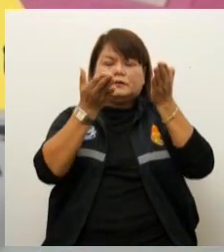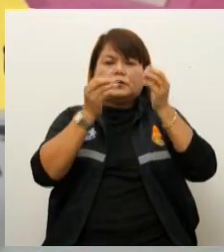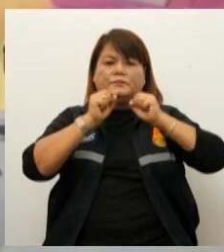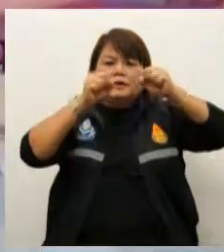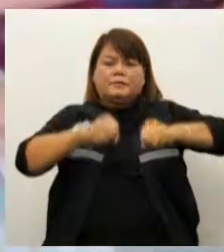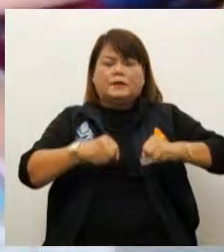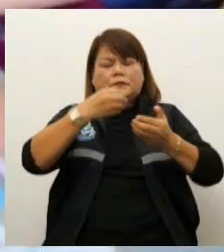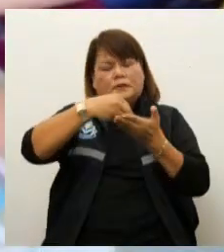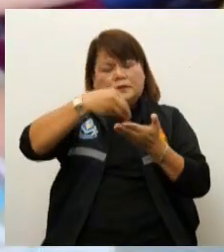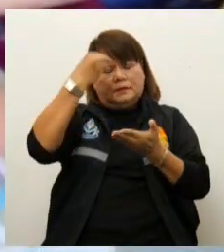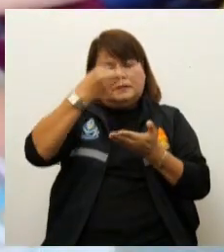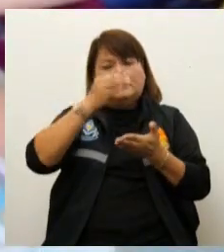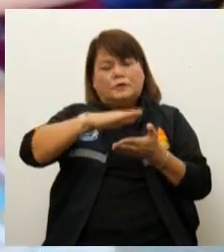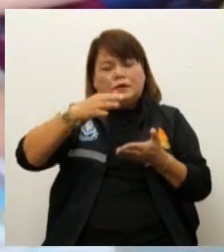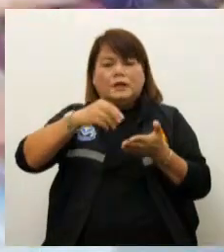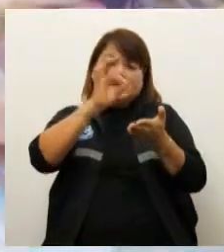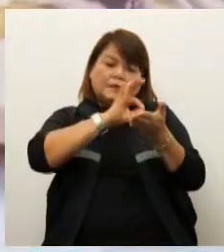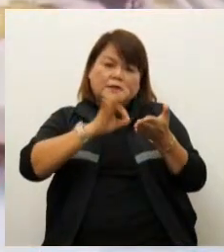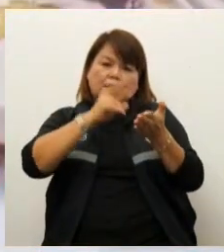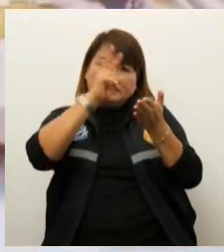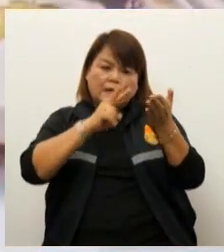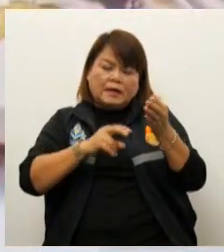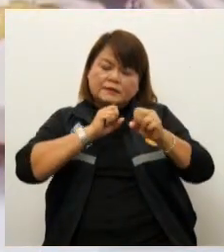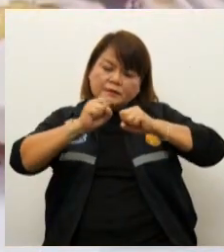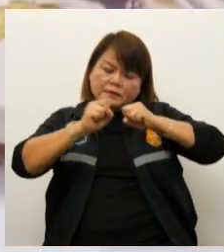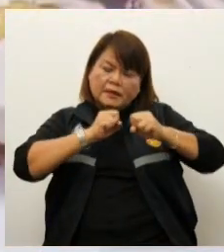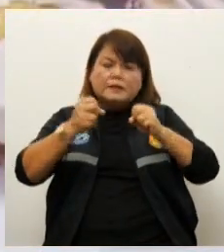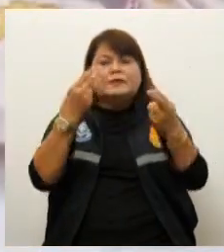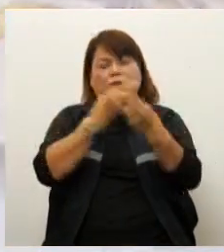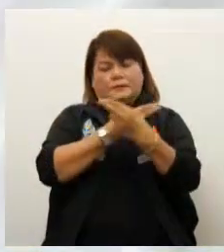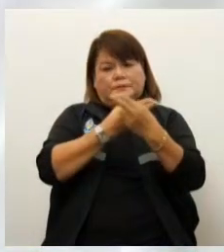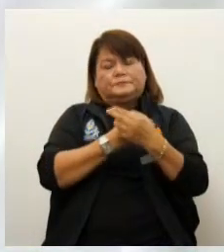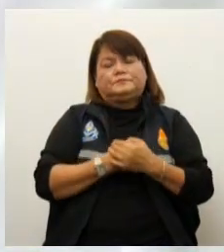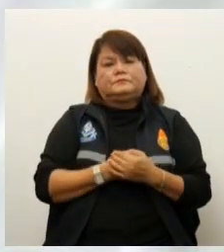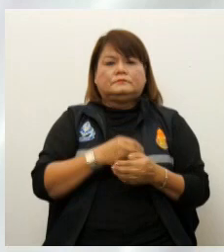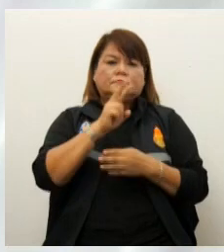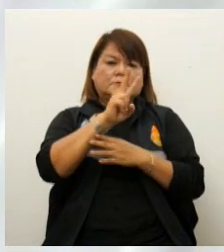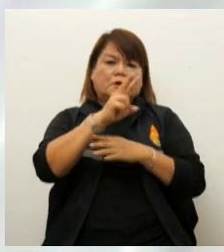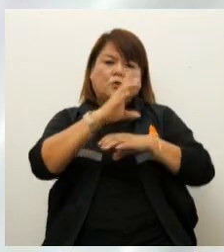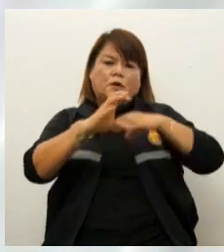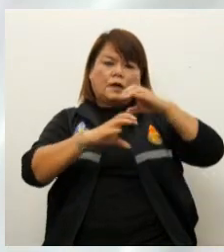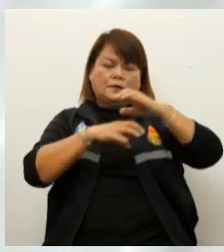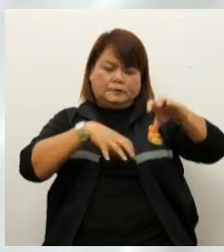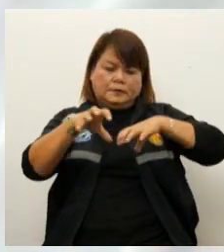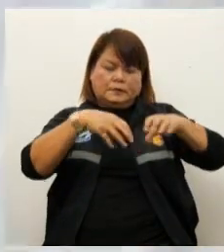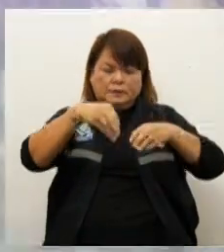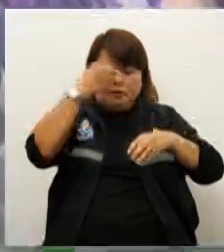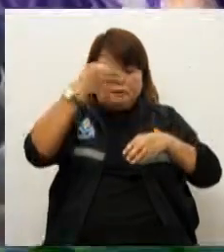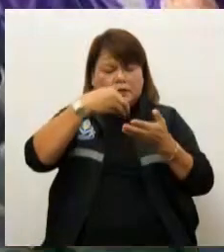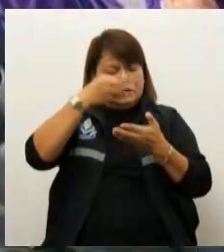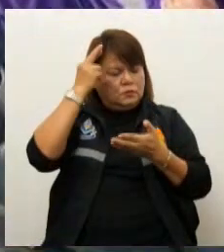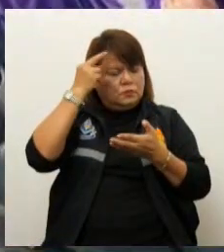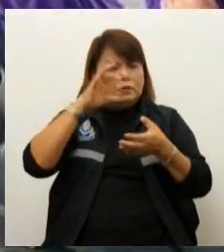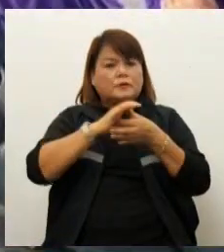การเรียนเขียนอ่านสื่อสารและการคำนวณ2โครงการการจัดการเรียนรู้ให้ผู้เรียนสามารถคิดวิเครา